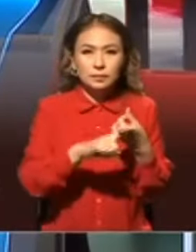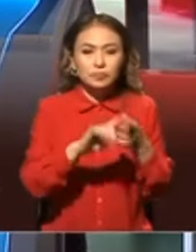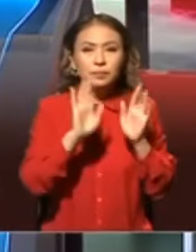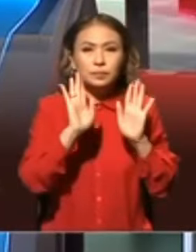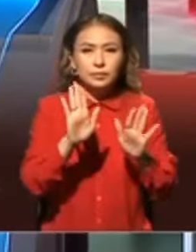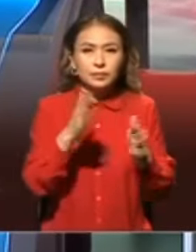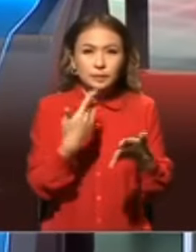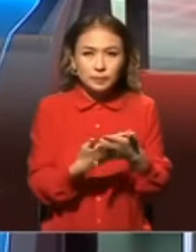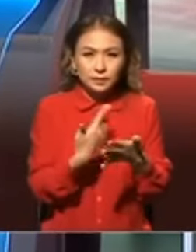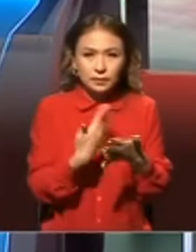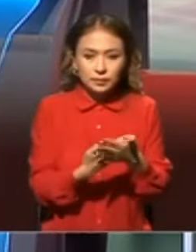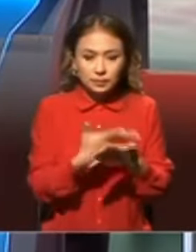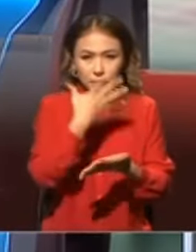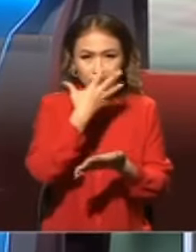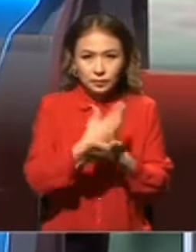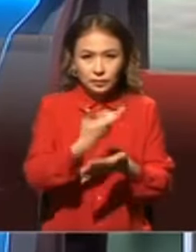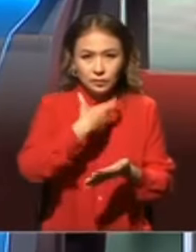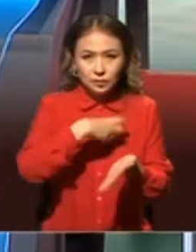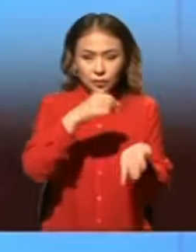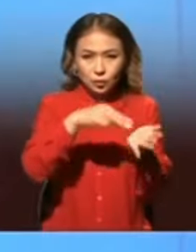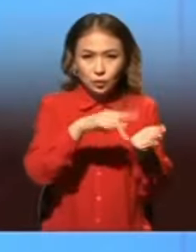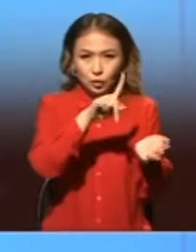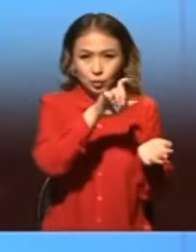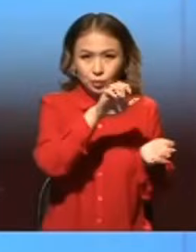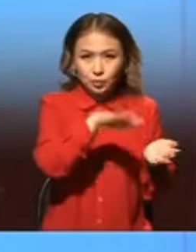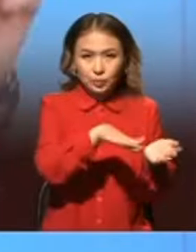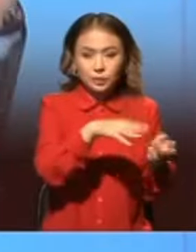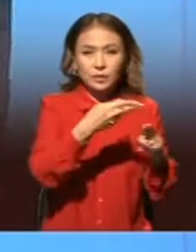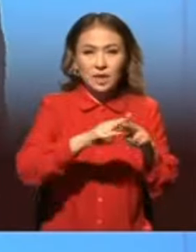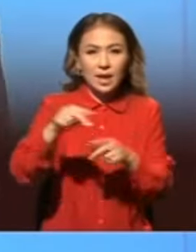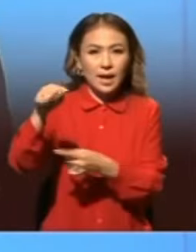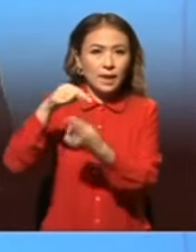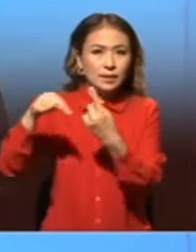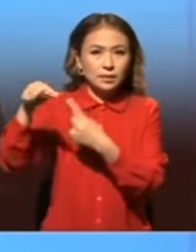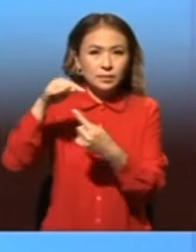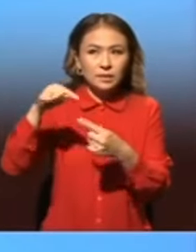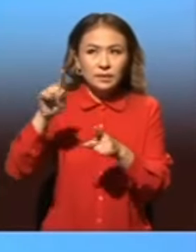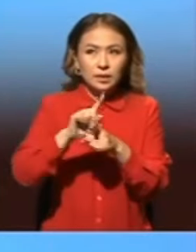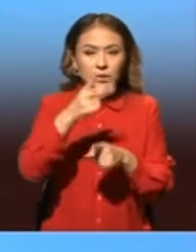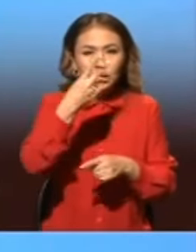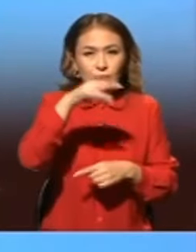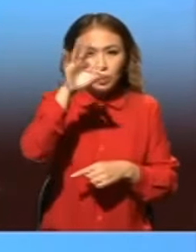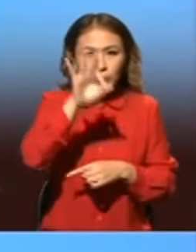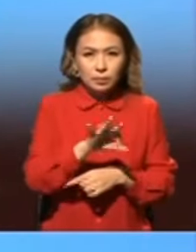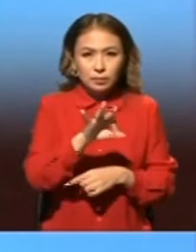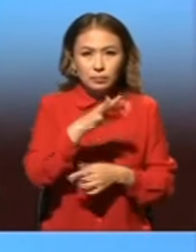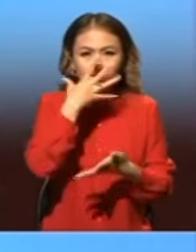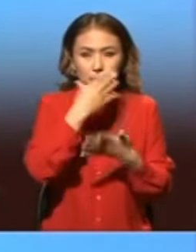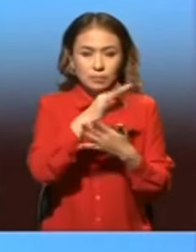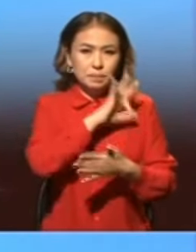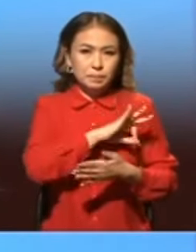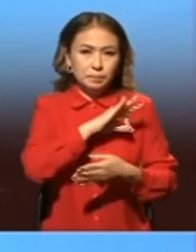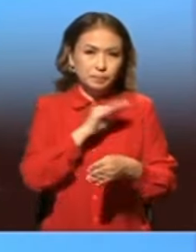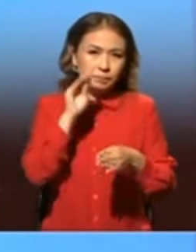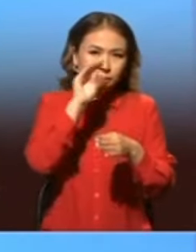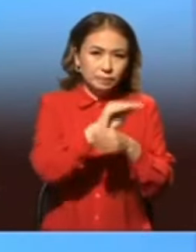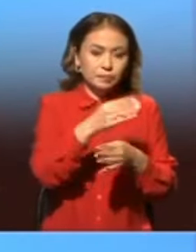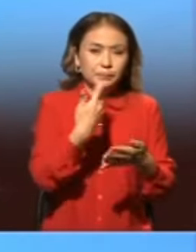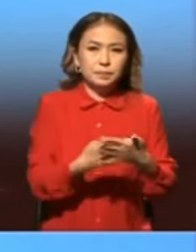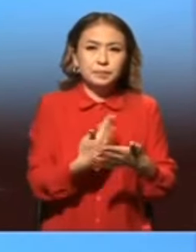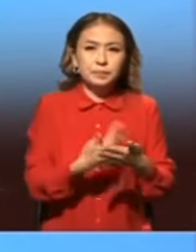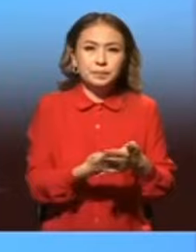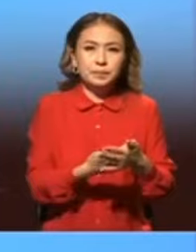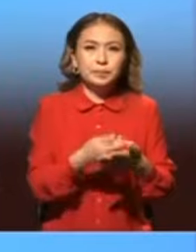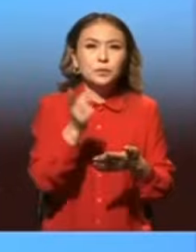өтіледі. Мысалы қараңыз, өзіндік құны бидайдың 100 мың теңге болса, сол кәсіпкерге айталық 20% жаңағы өзінің пайдасын қосады. Ол неге